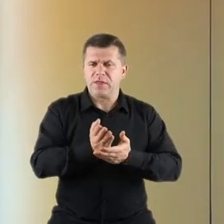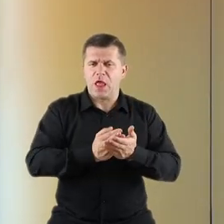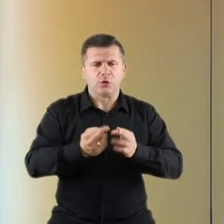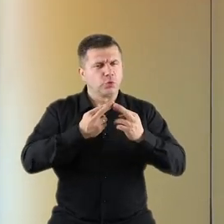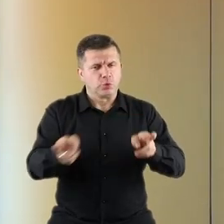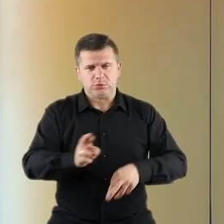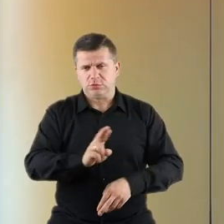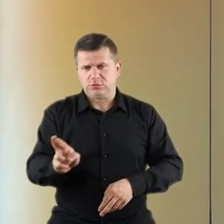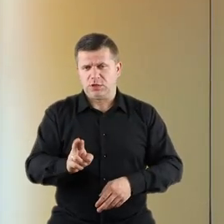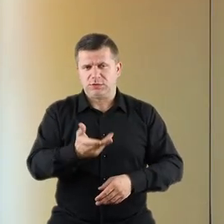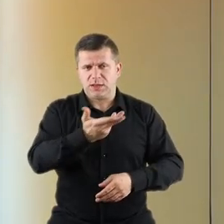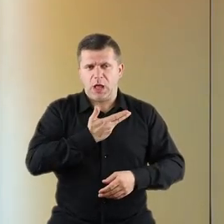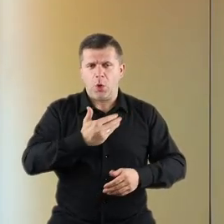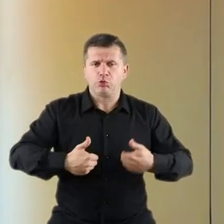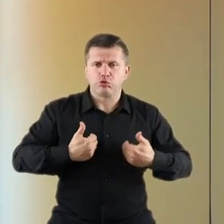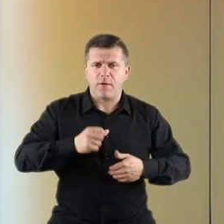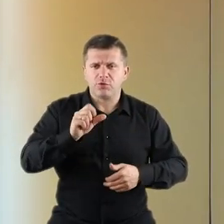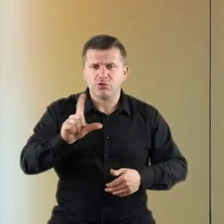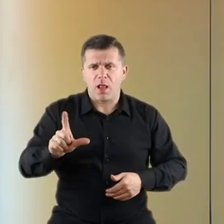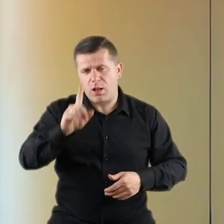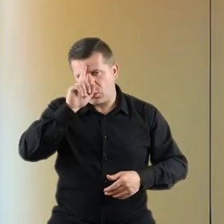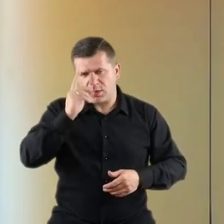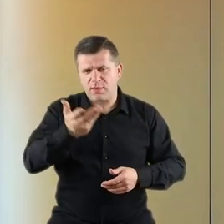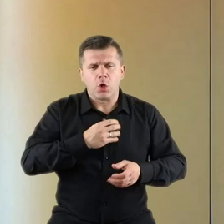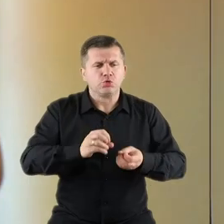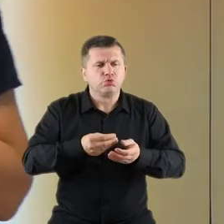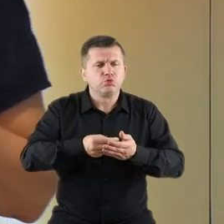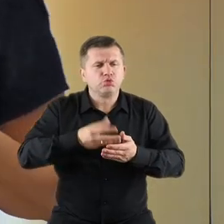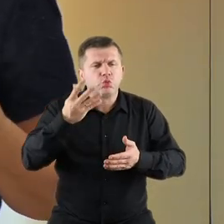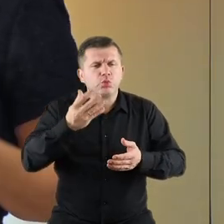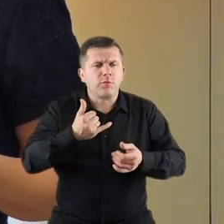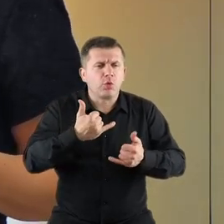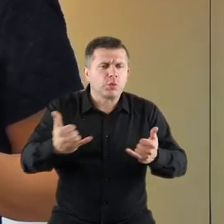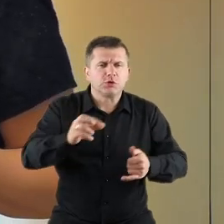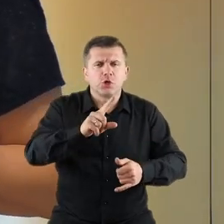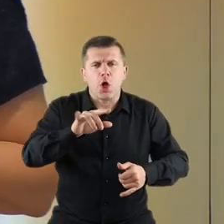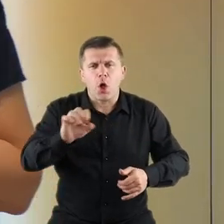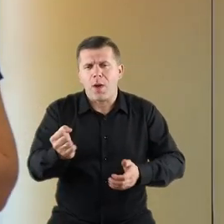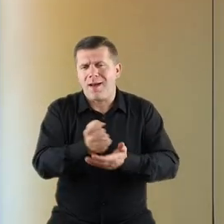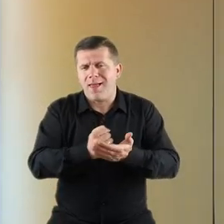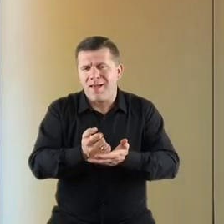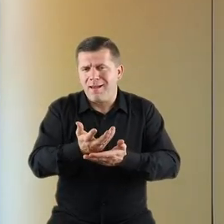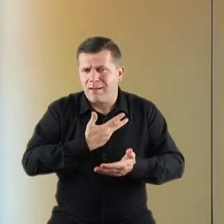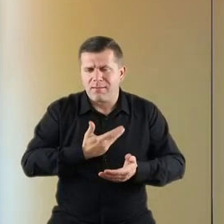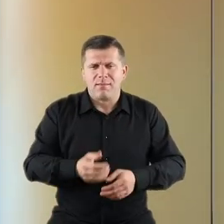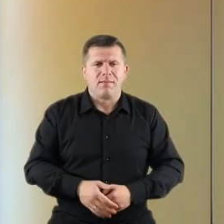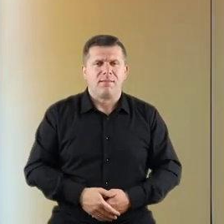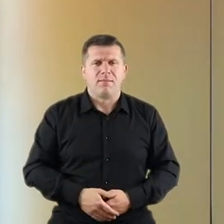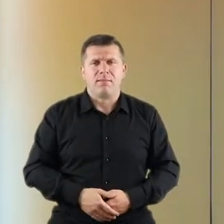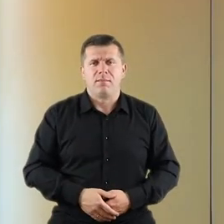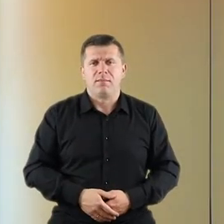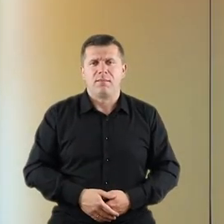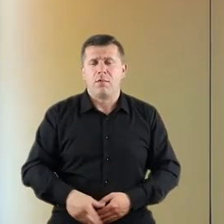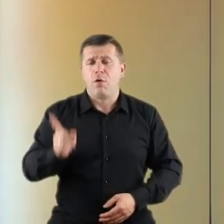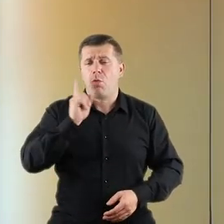Wierzymy w uzdrowicieli wtedy Wierzymy w różne cudowne zioła w różne cudowne leki chłop